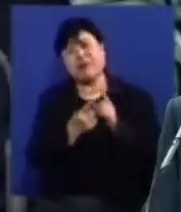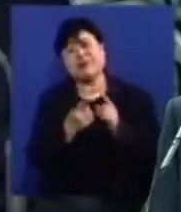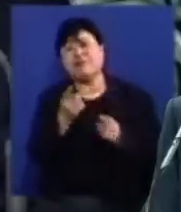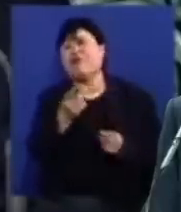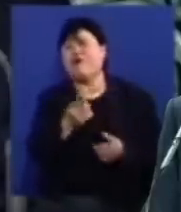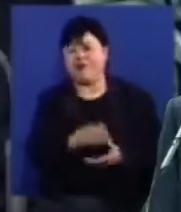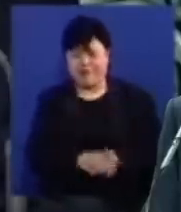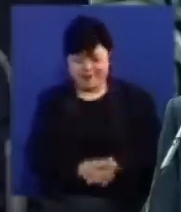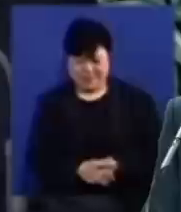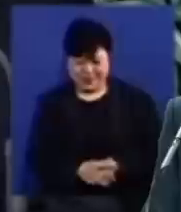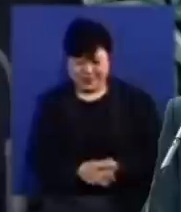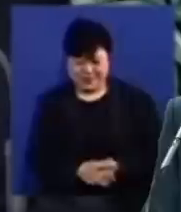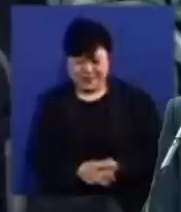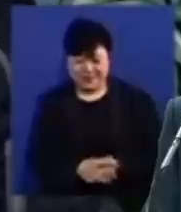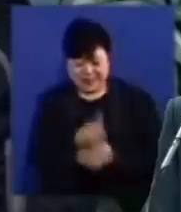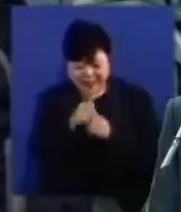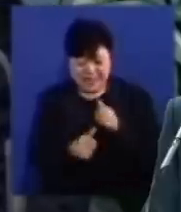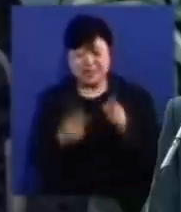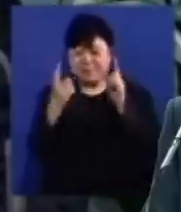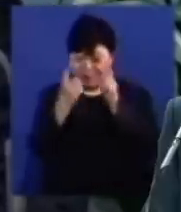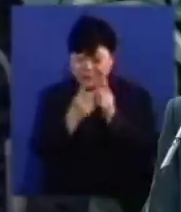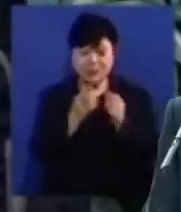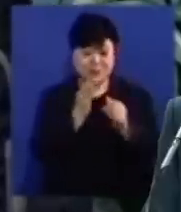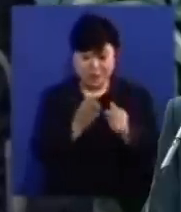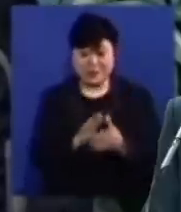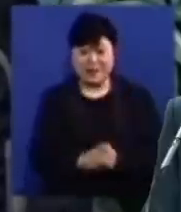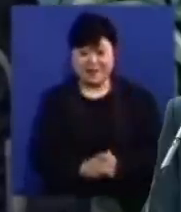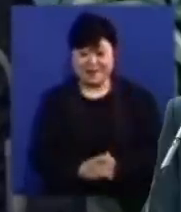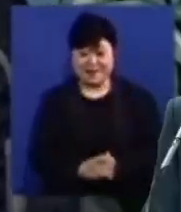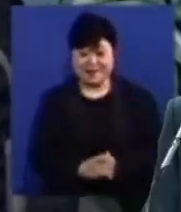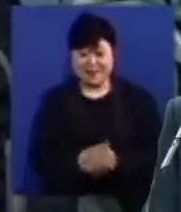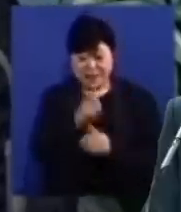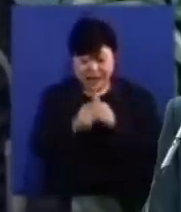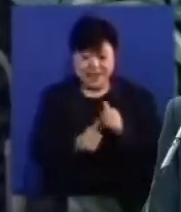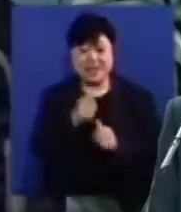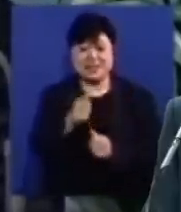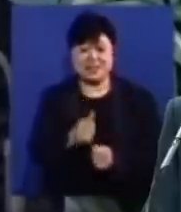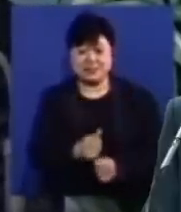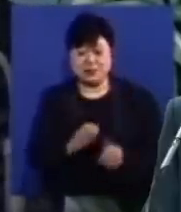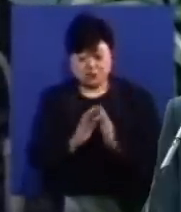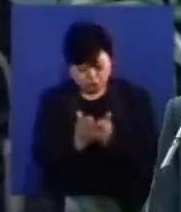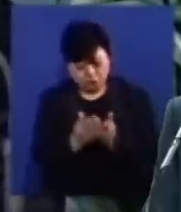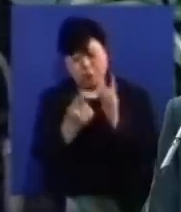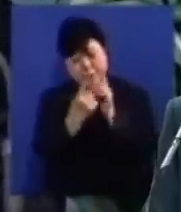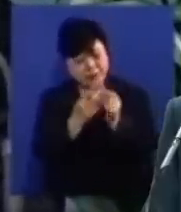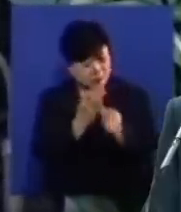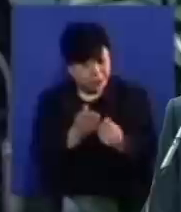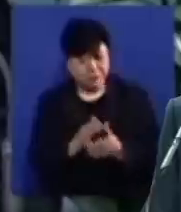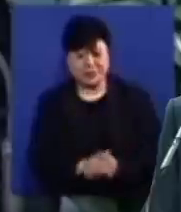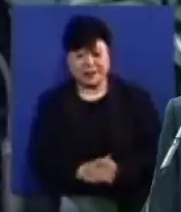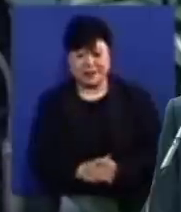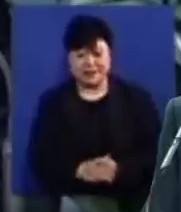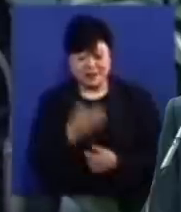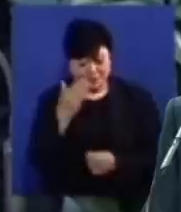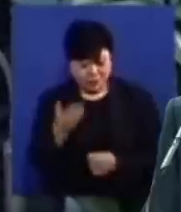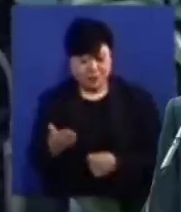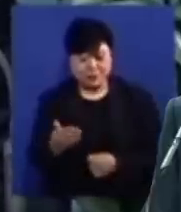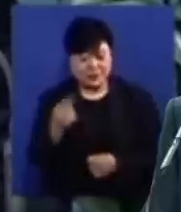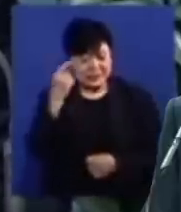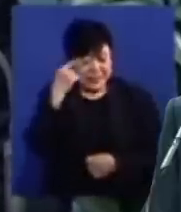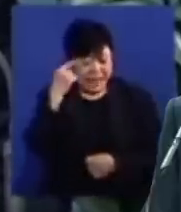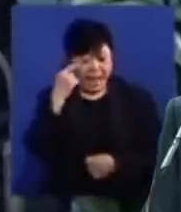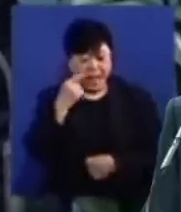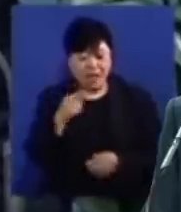소원이 이루어지는 것입니까? 여러분 하나님을 만날 수 있는 것입니다. 하나님을 직접 만날 수 있는 것입니다. 여러분